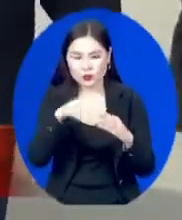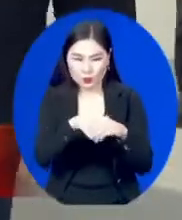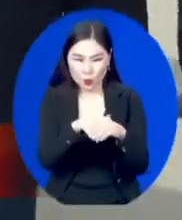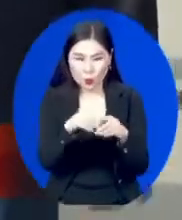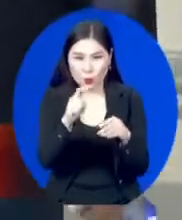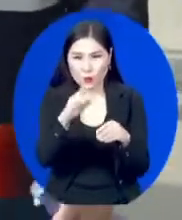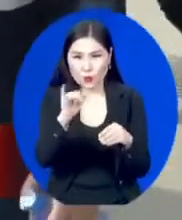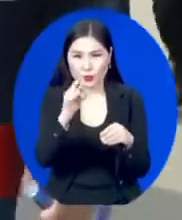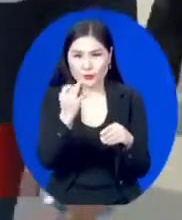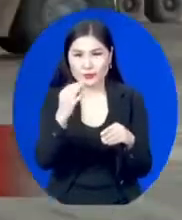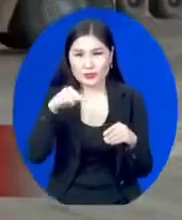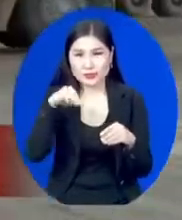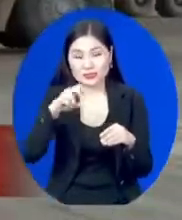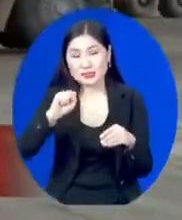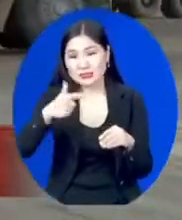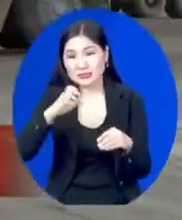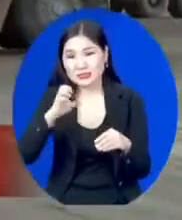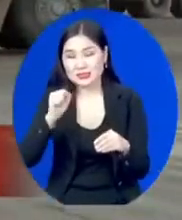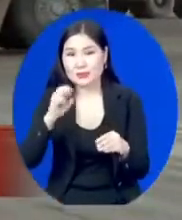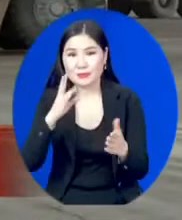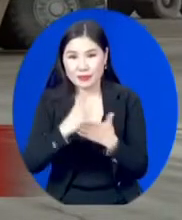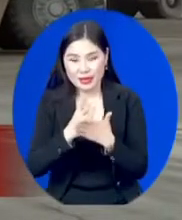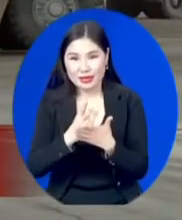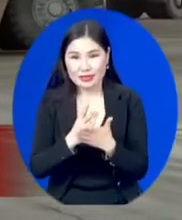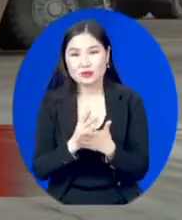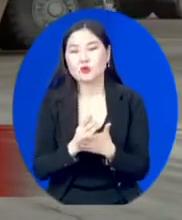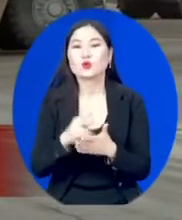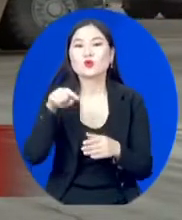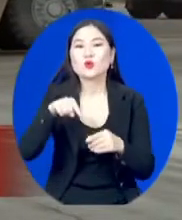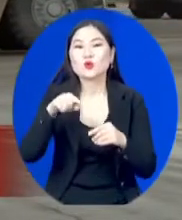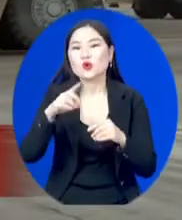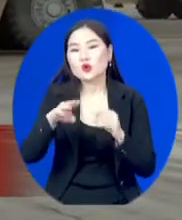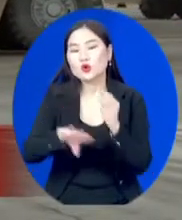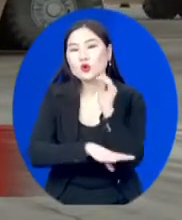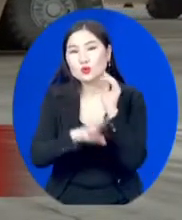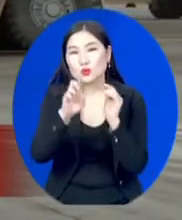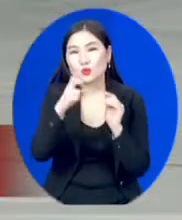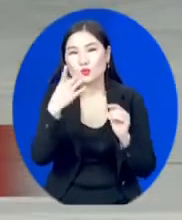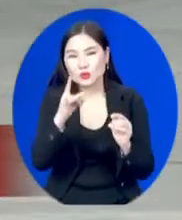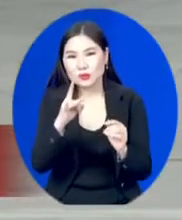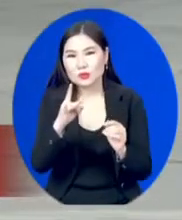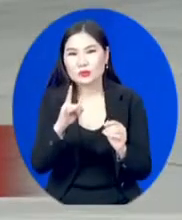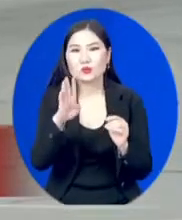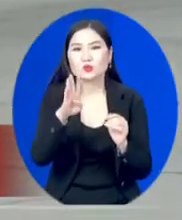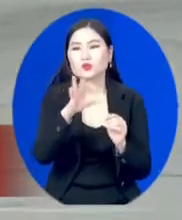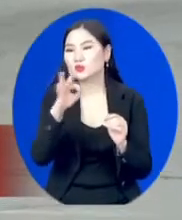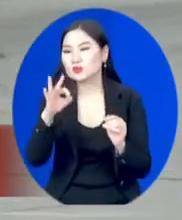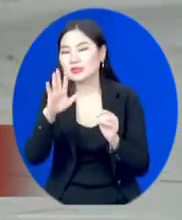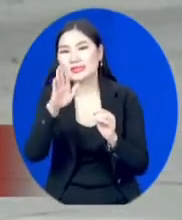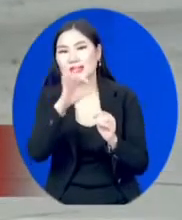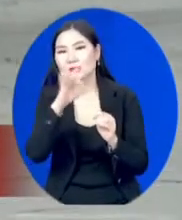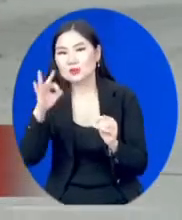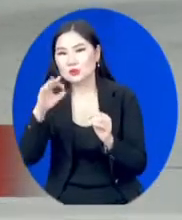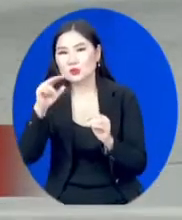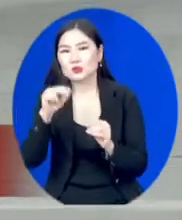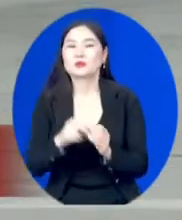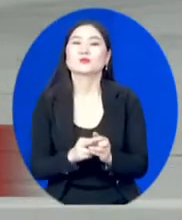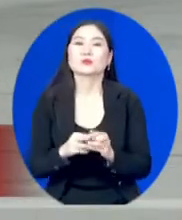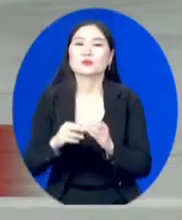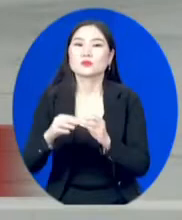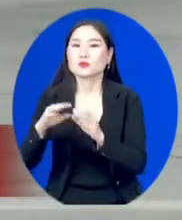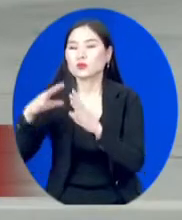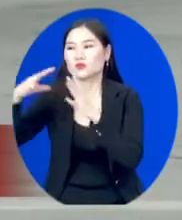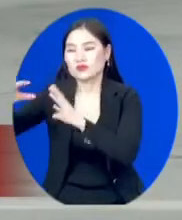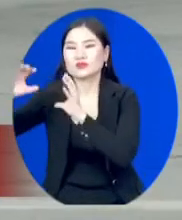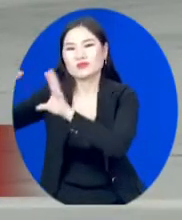урагшаа 220 чиглэг нүүрс гарсан байна. За ойрын хугацаанд өдөрт 400-аас 500 чиглэг буюу 1.6 мянган тонн нүүрс